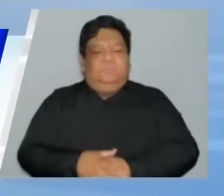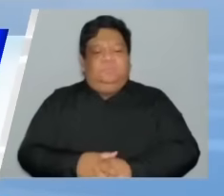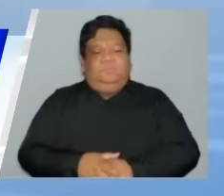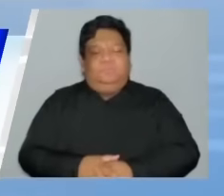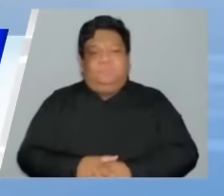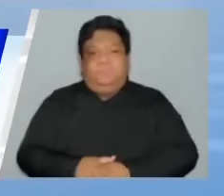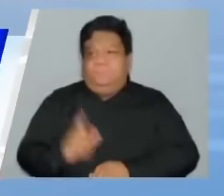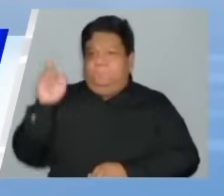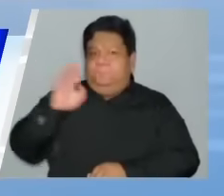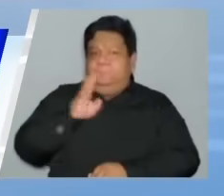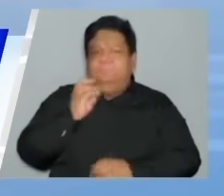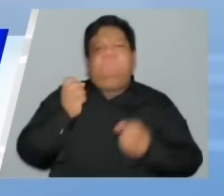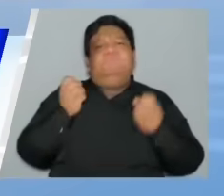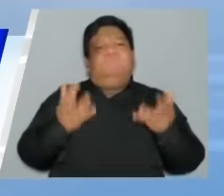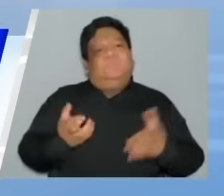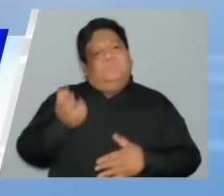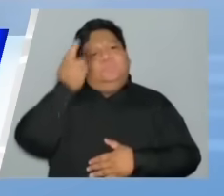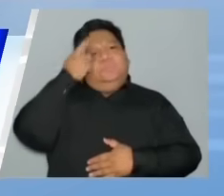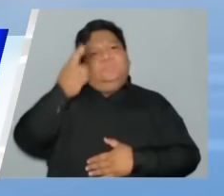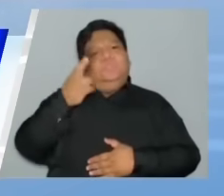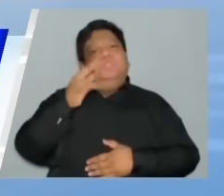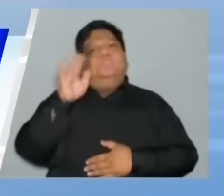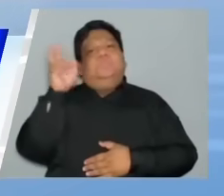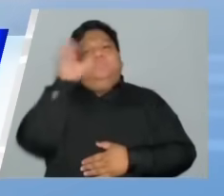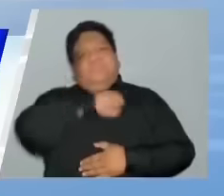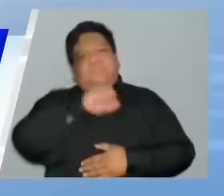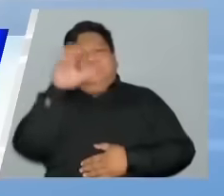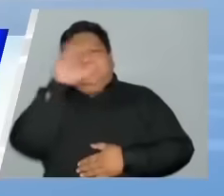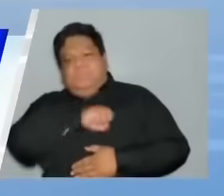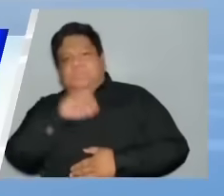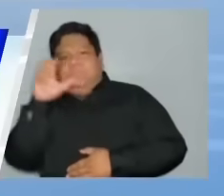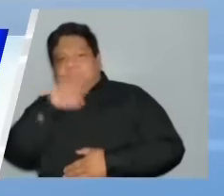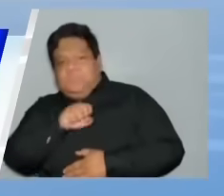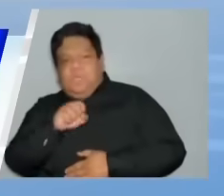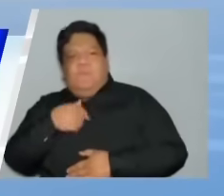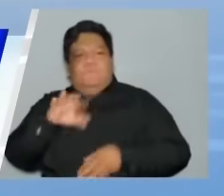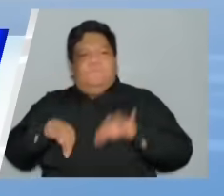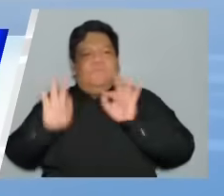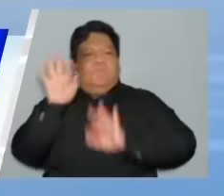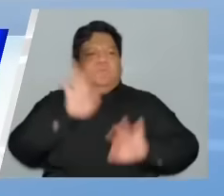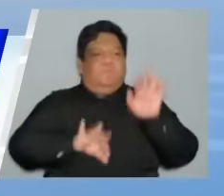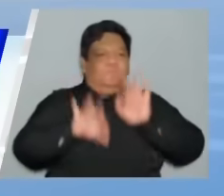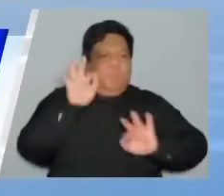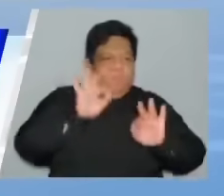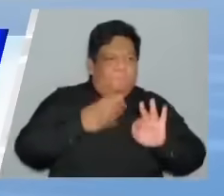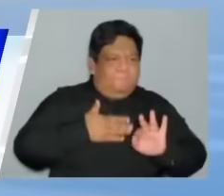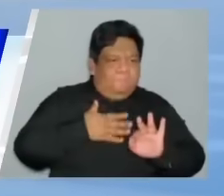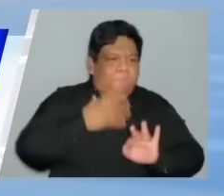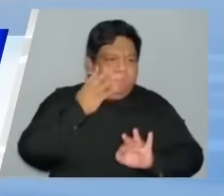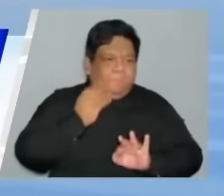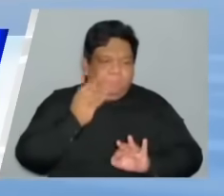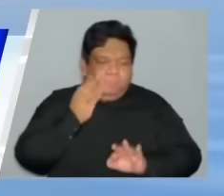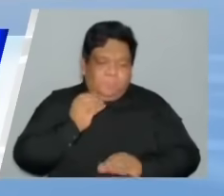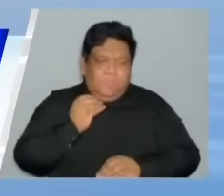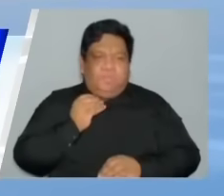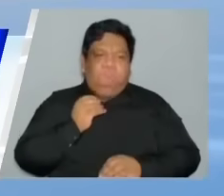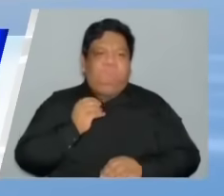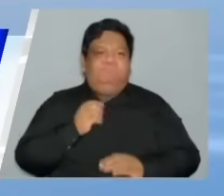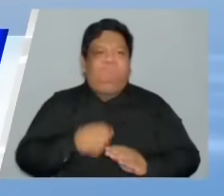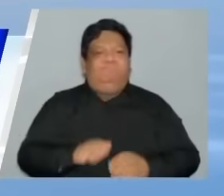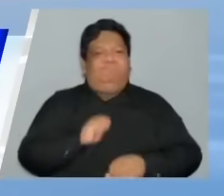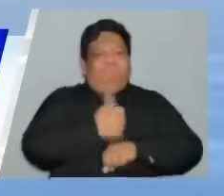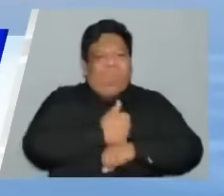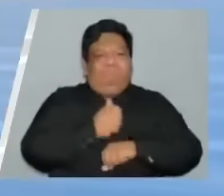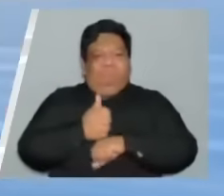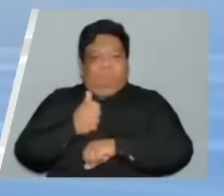realization, pagkukulang na nasilip or nakita po talaga. So, winner ko po yan. Sa darating na Olympics,